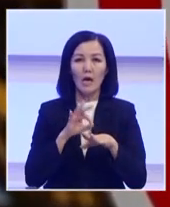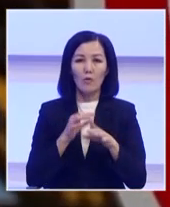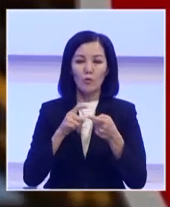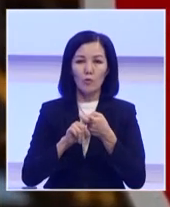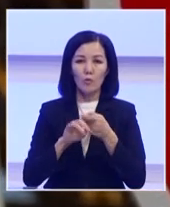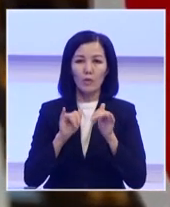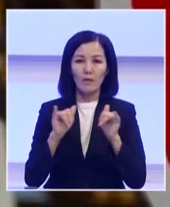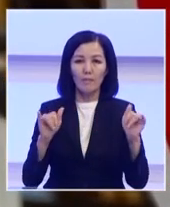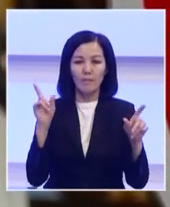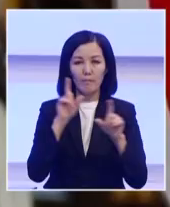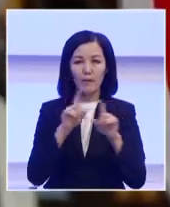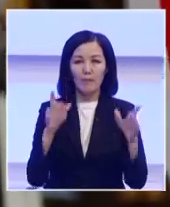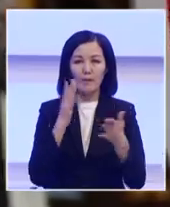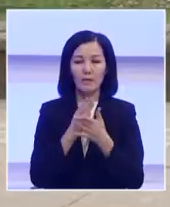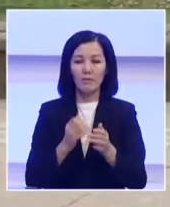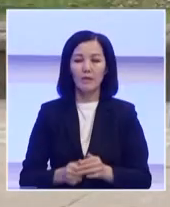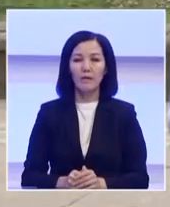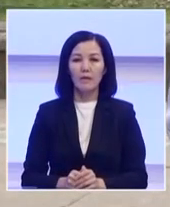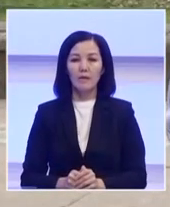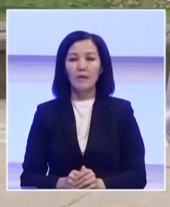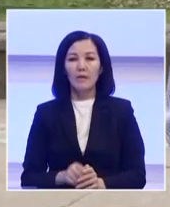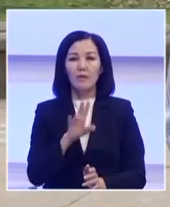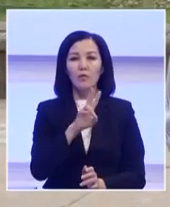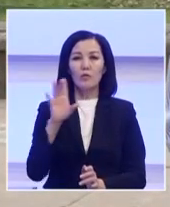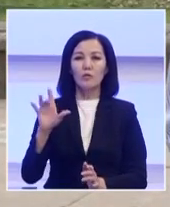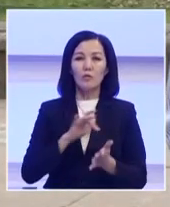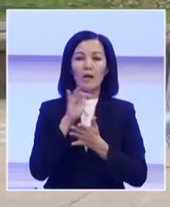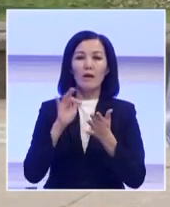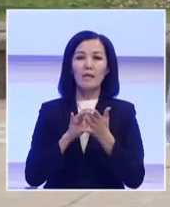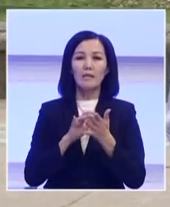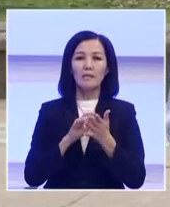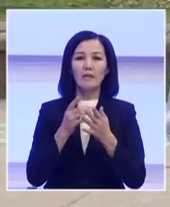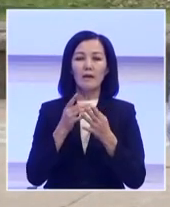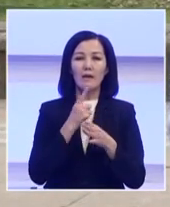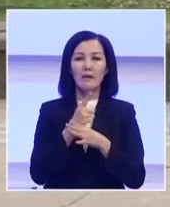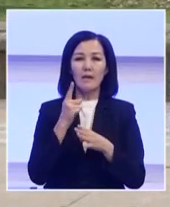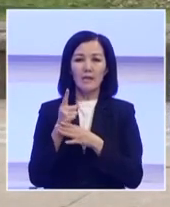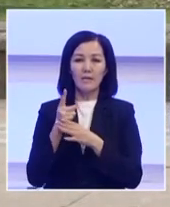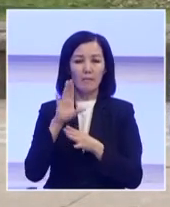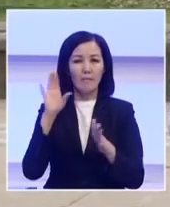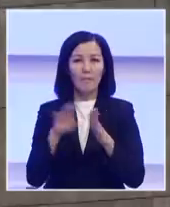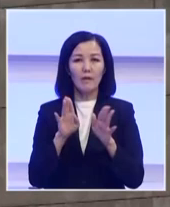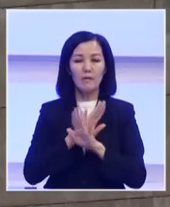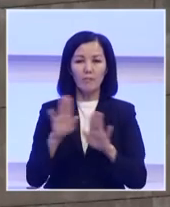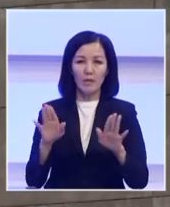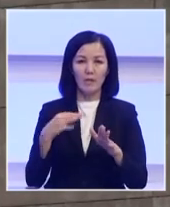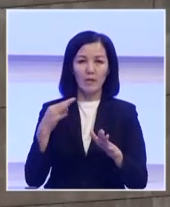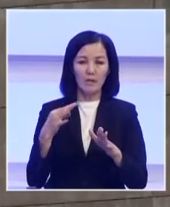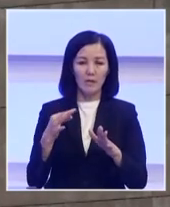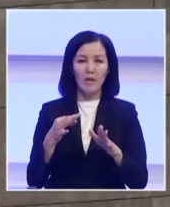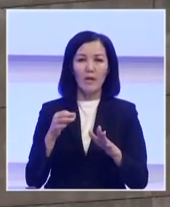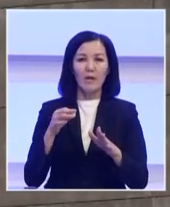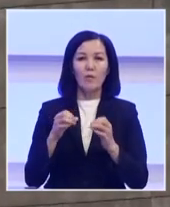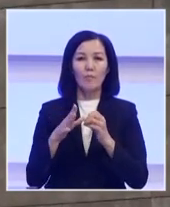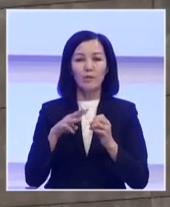шараларды сақтамайтын мекемелер де анықталған. Нұр-Сұлтанда да карантиндік ережелер қатаң сақталмай тұр, сол себепті де 15